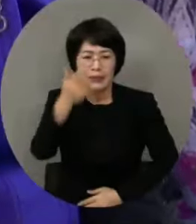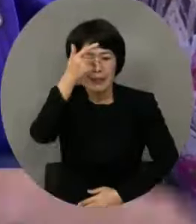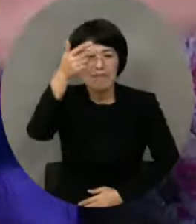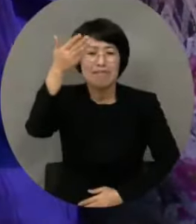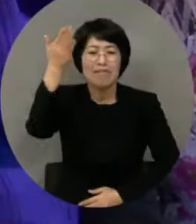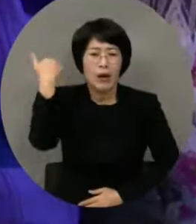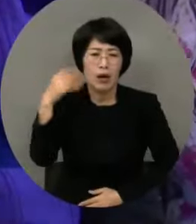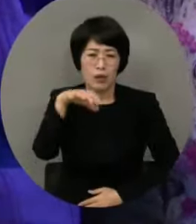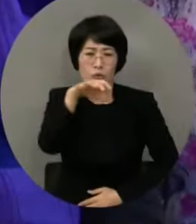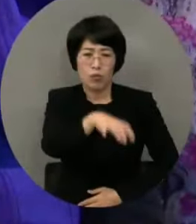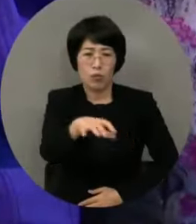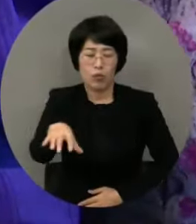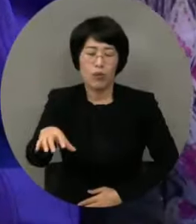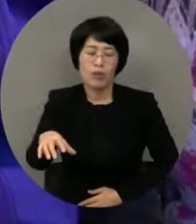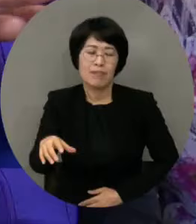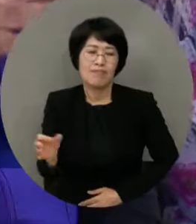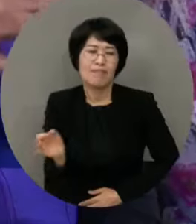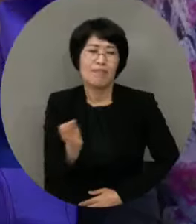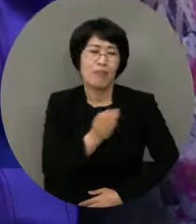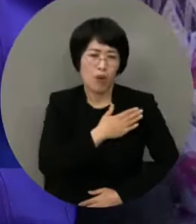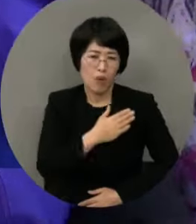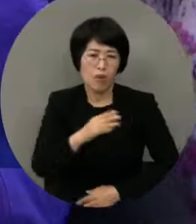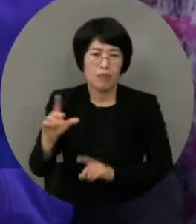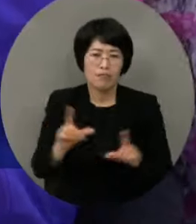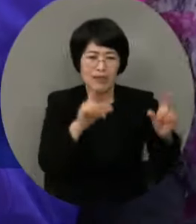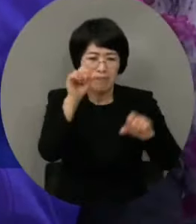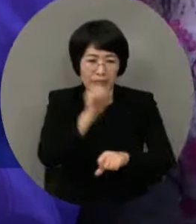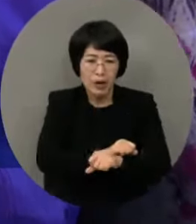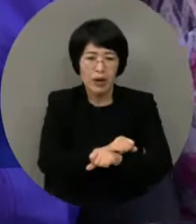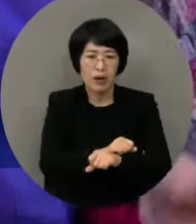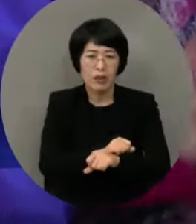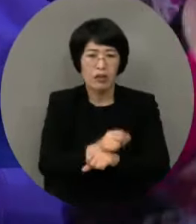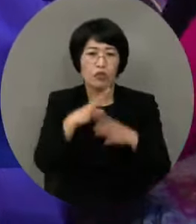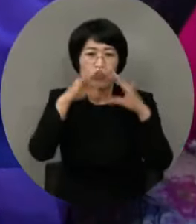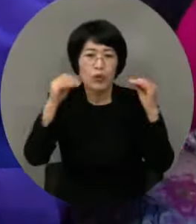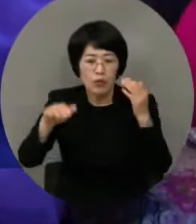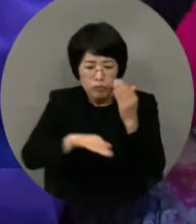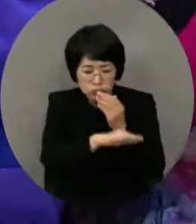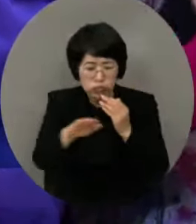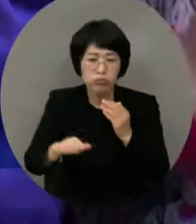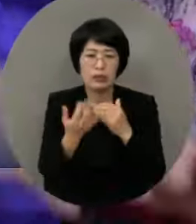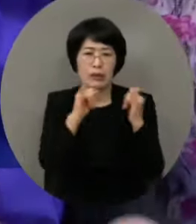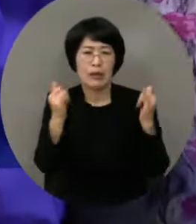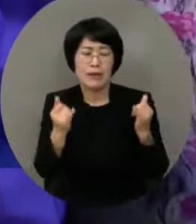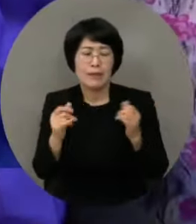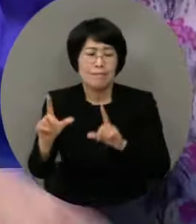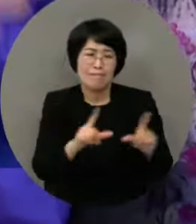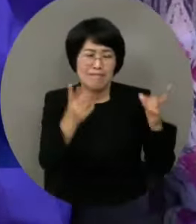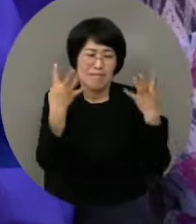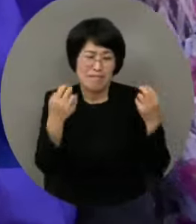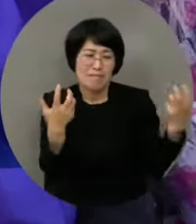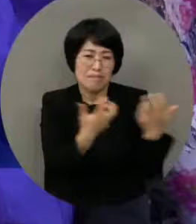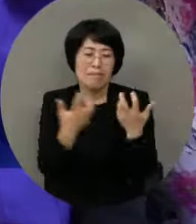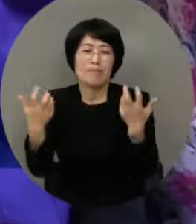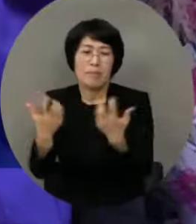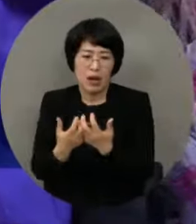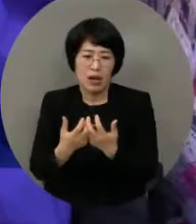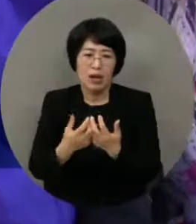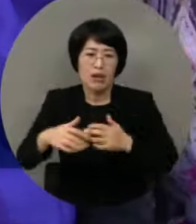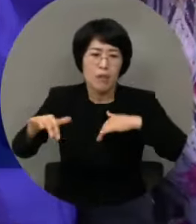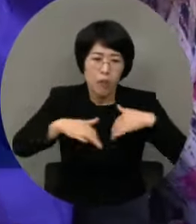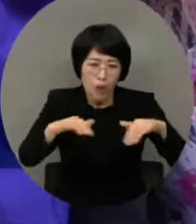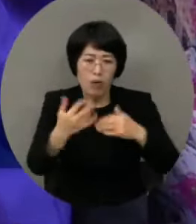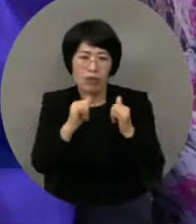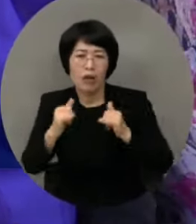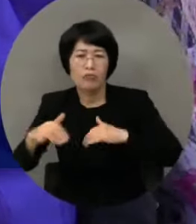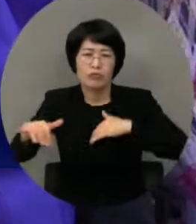옛날에는 이 동네가 겁나 잘 살고 저기에도 유달산에도 사람들이 얼마나 많이 살고 그러니까 요 길이 막